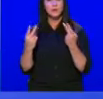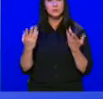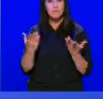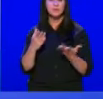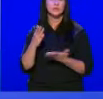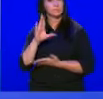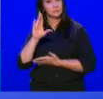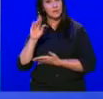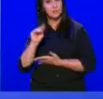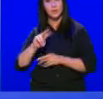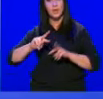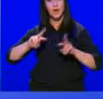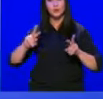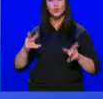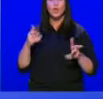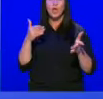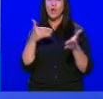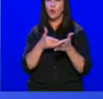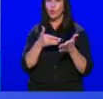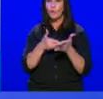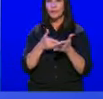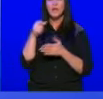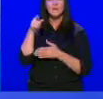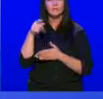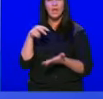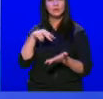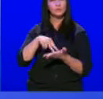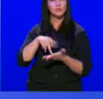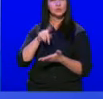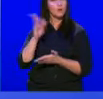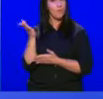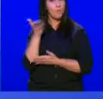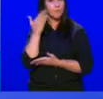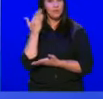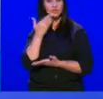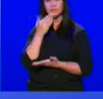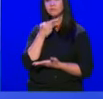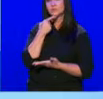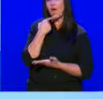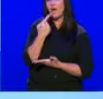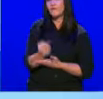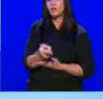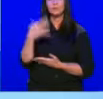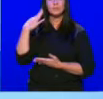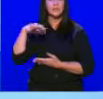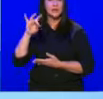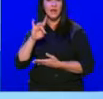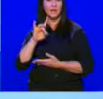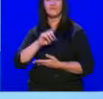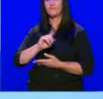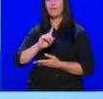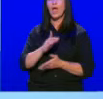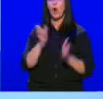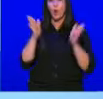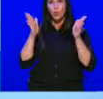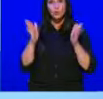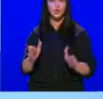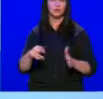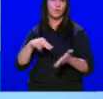да спомена и другите аргументи. Тази позиция, която беше заявена от президента Радев, не е окончателната позиция на